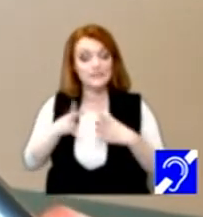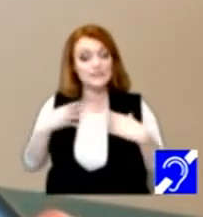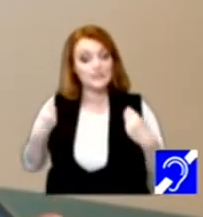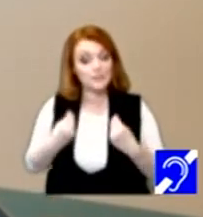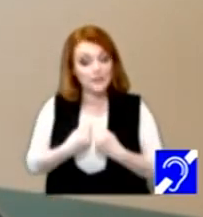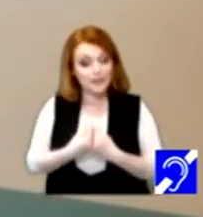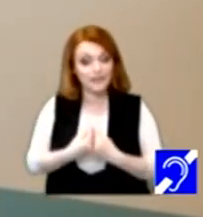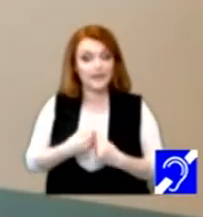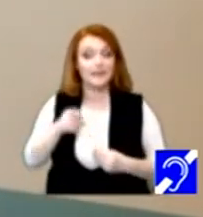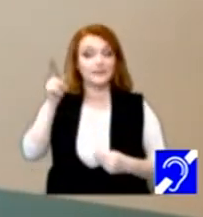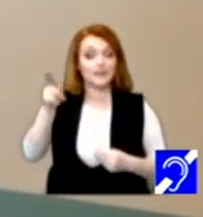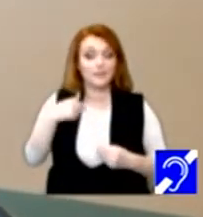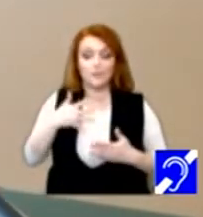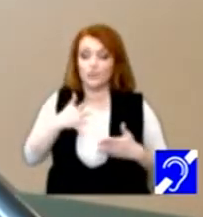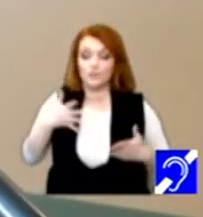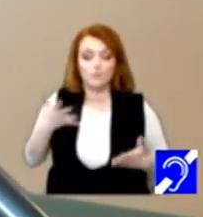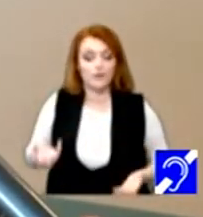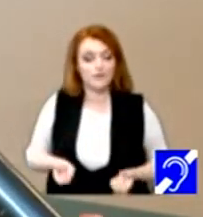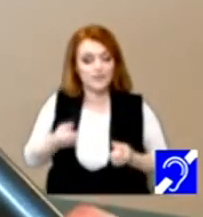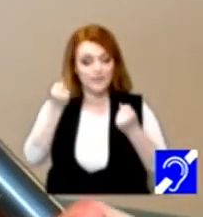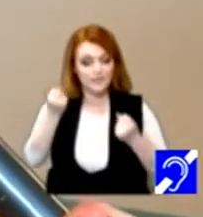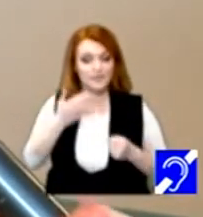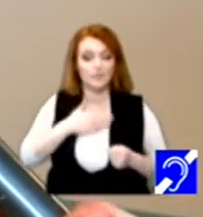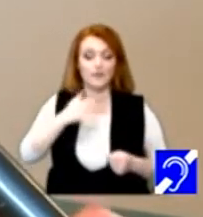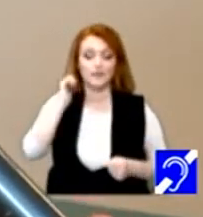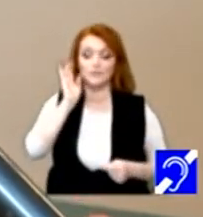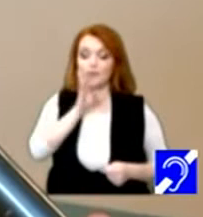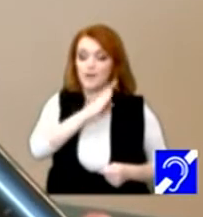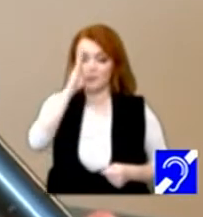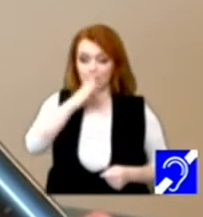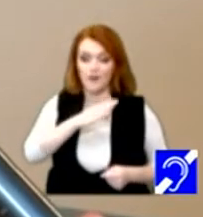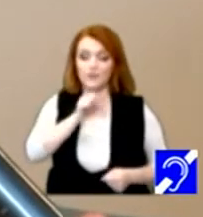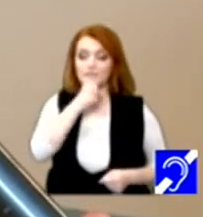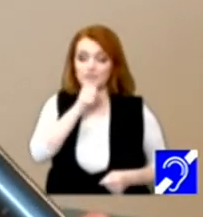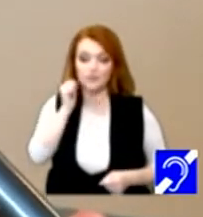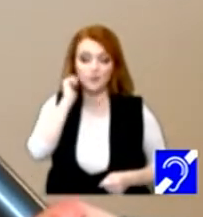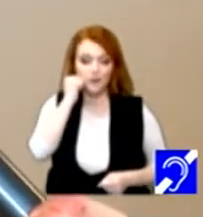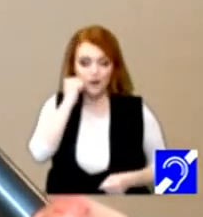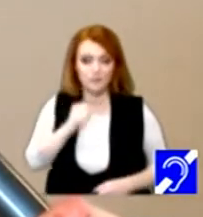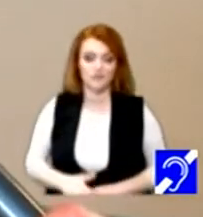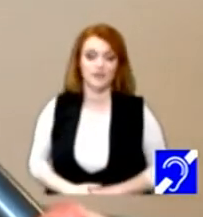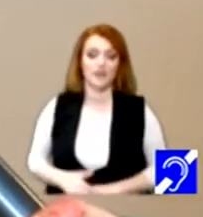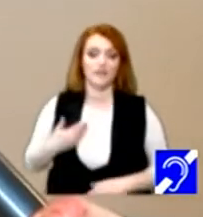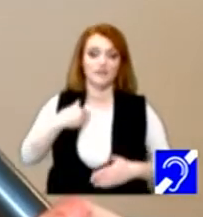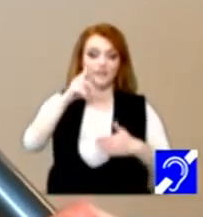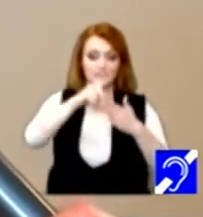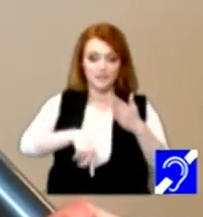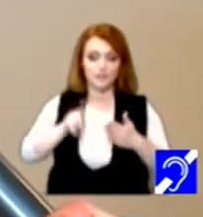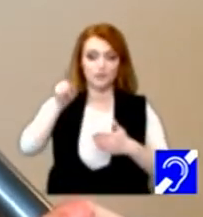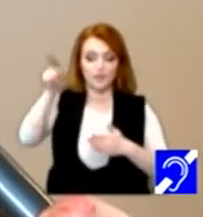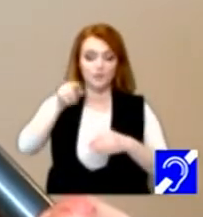mare susținere am din partea lor. Bunii mei, părinții mei, acolo voi merge, sper că acolo voi petrece și anul